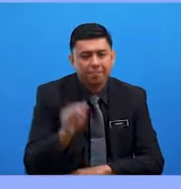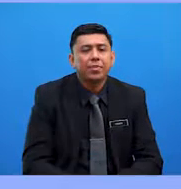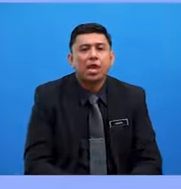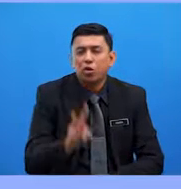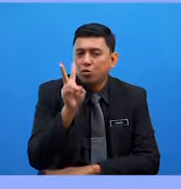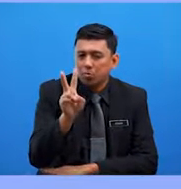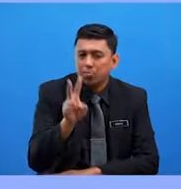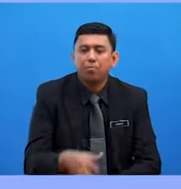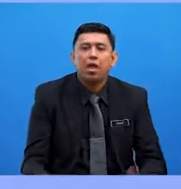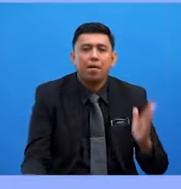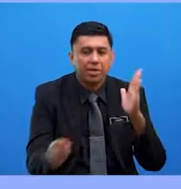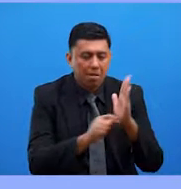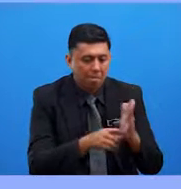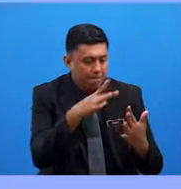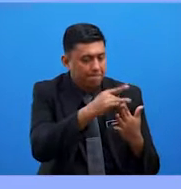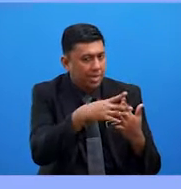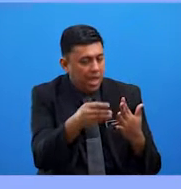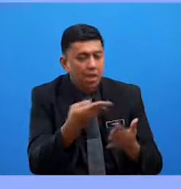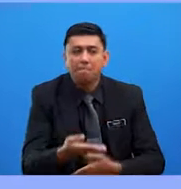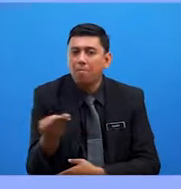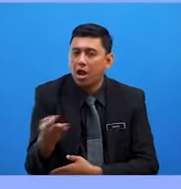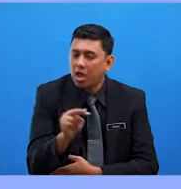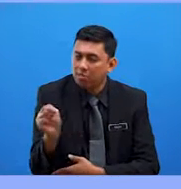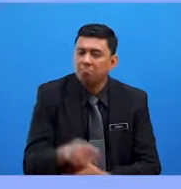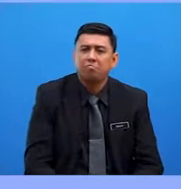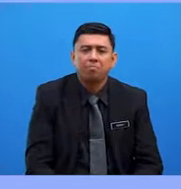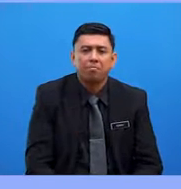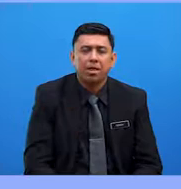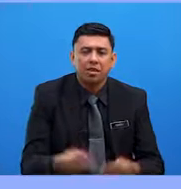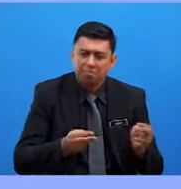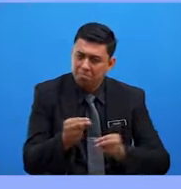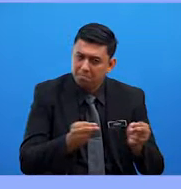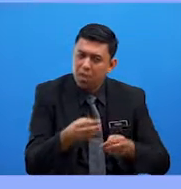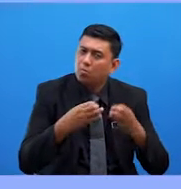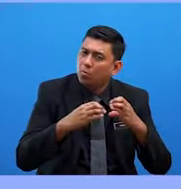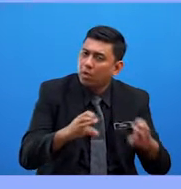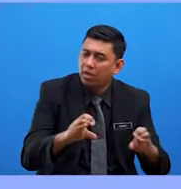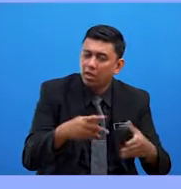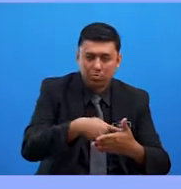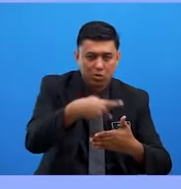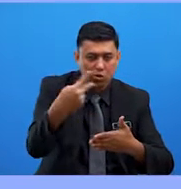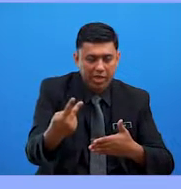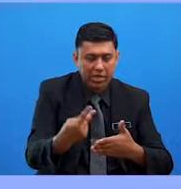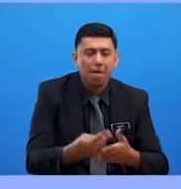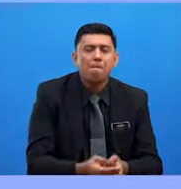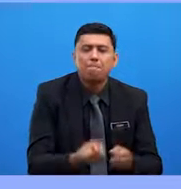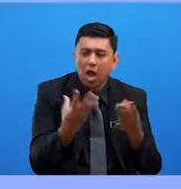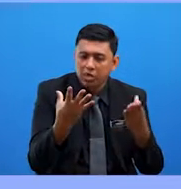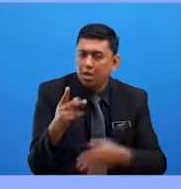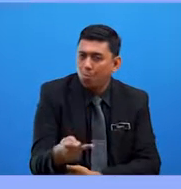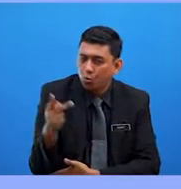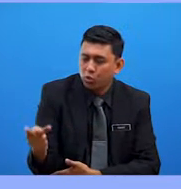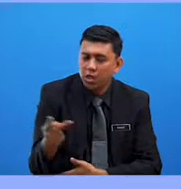kedua, menambah pilihan barangan di mana perniagaan akan cuba mengeluarkan pelbagai jenis